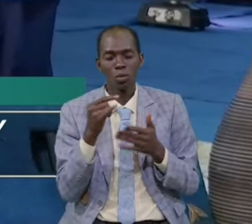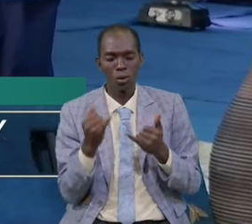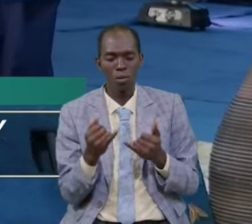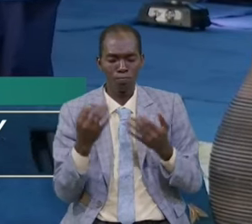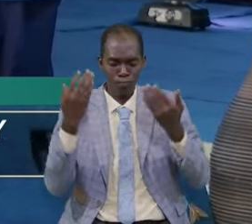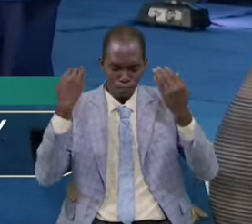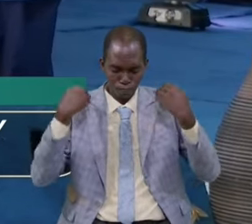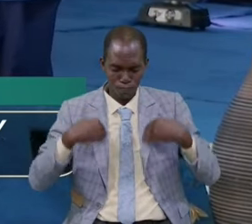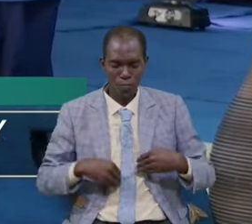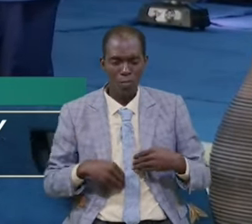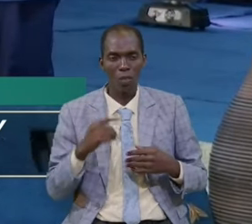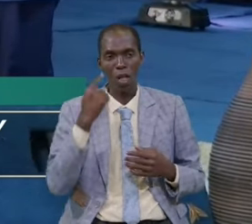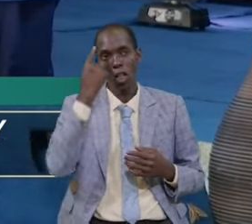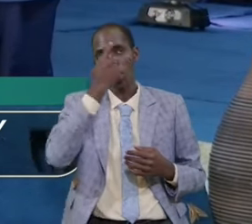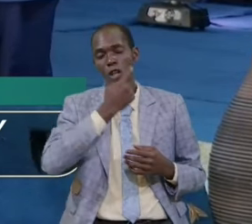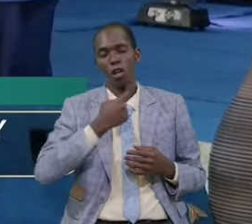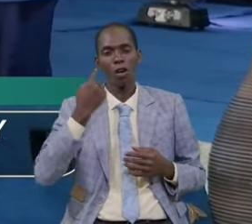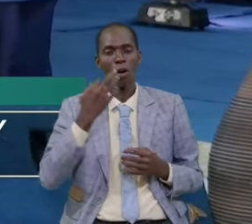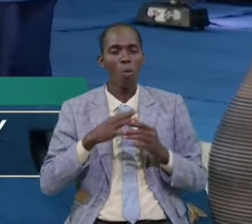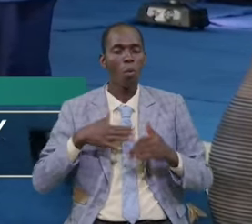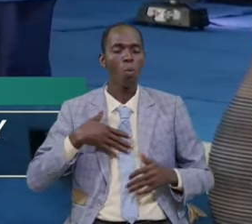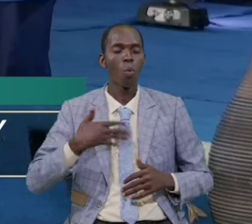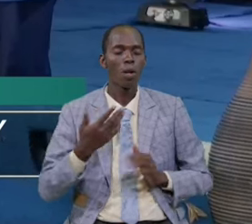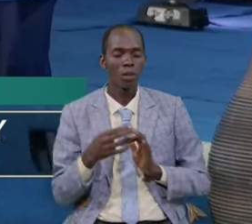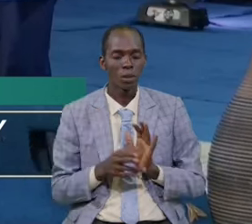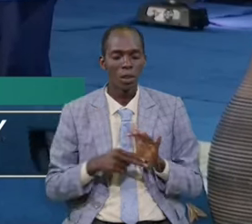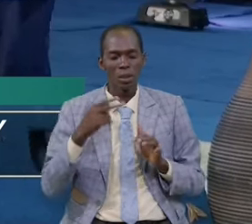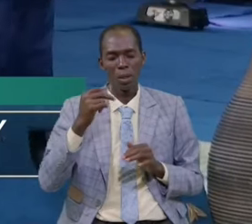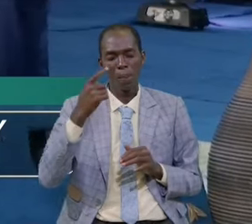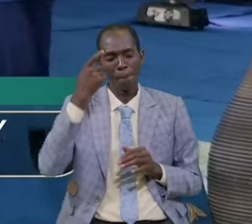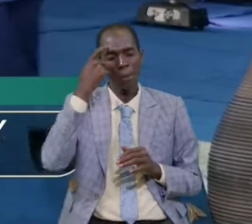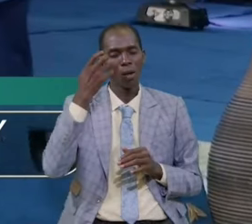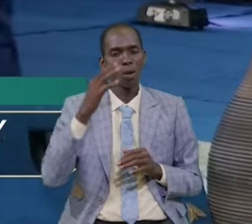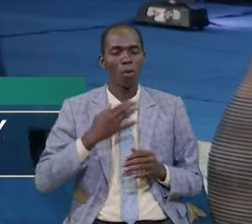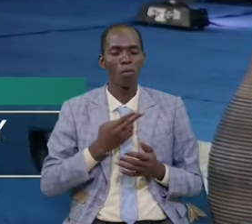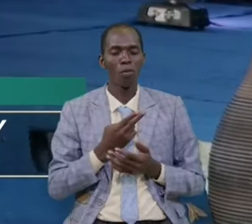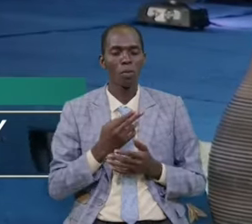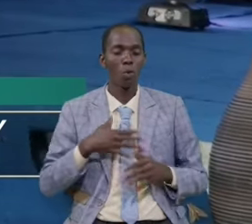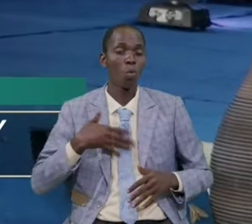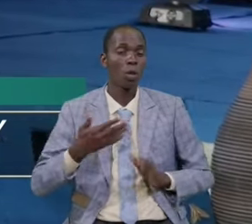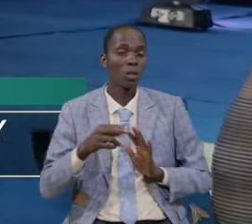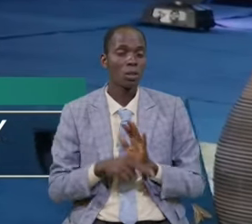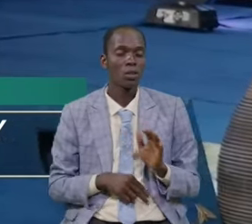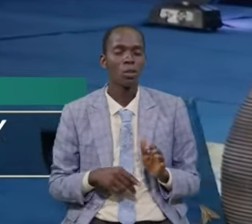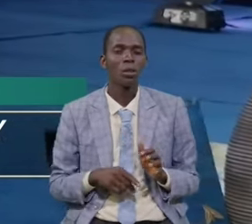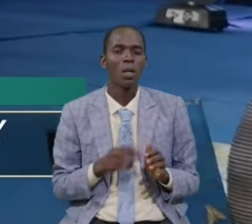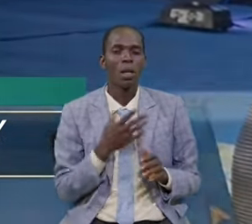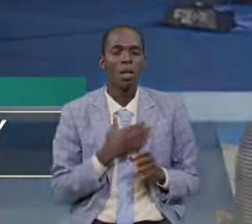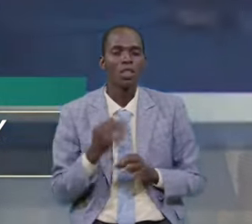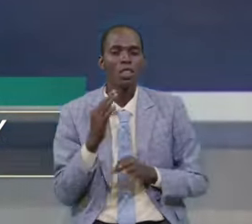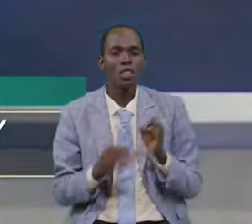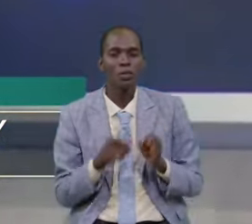Vous avez la pensée de la bonne volonté. Vous avez le désir et la volonté. Si vous avez de la bonne